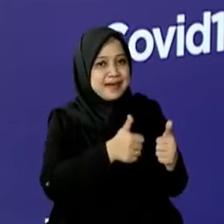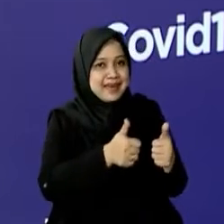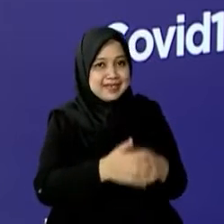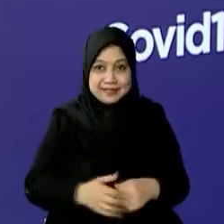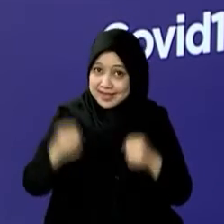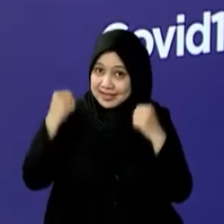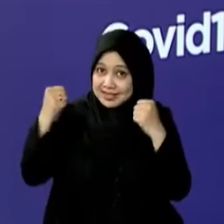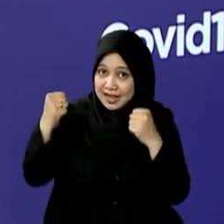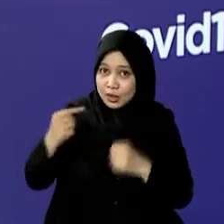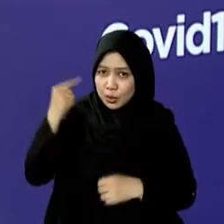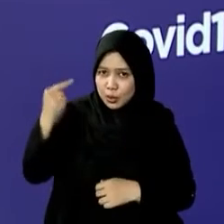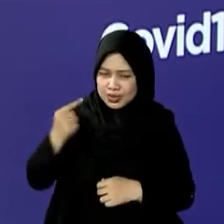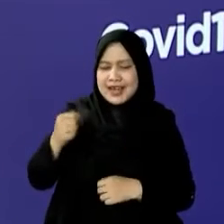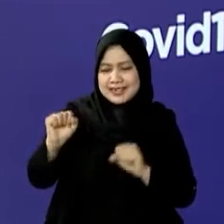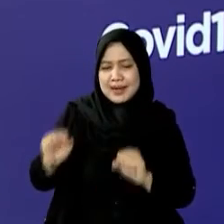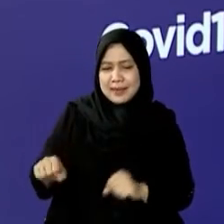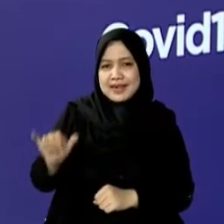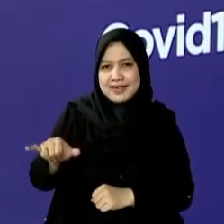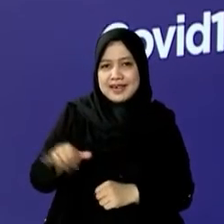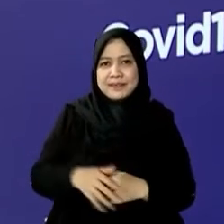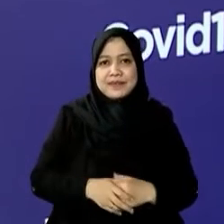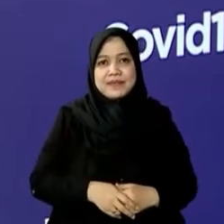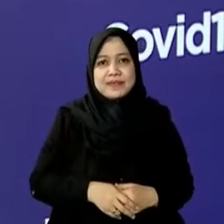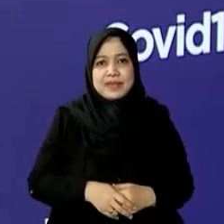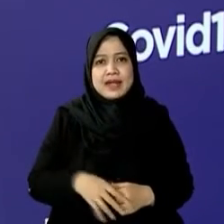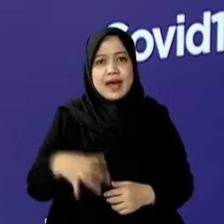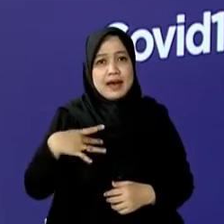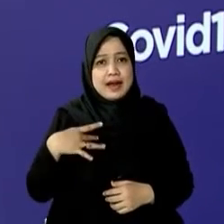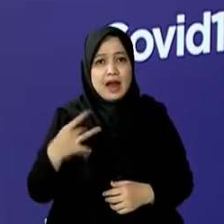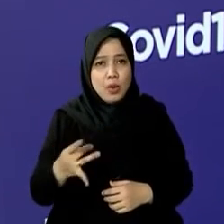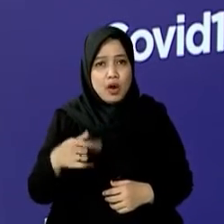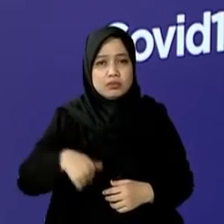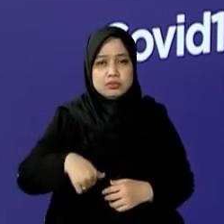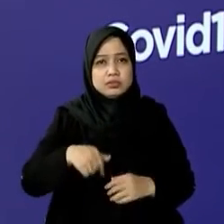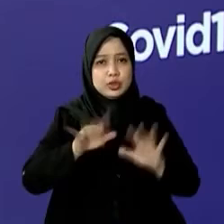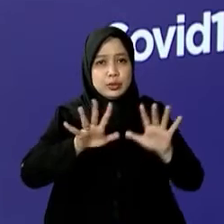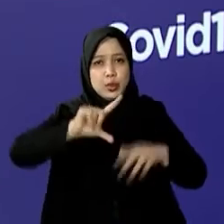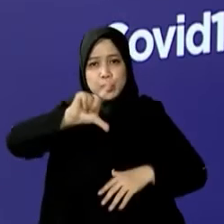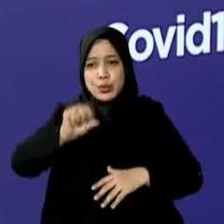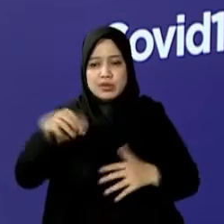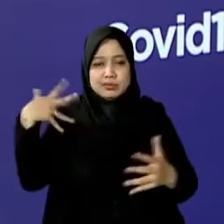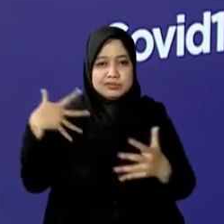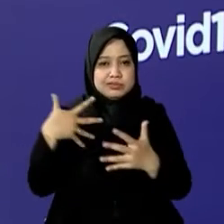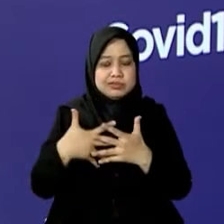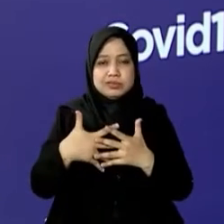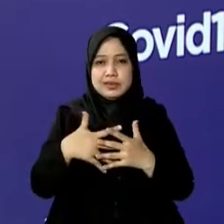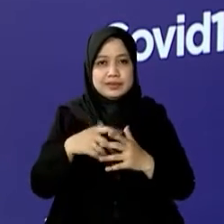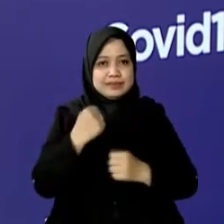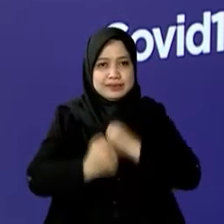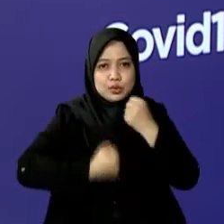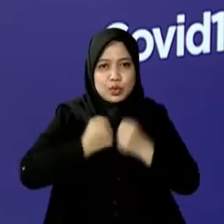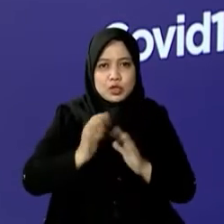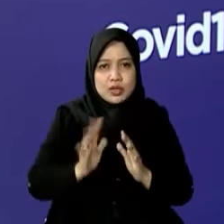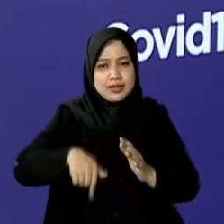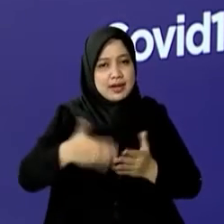tetap sehat ya Meskipun pasti lelah nah relawan ini saat ini sudah berjibaku kurang lebih selama 10 bulan lalu Bagaimana kondisinya